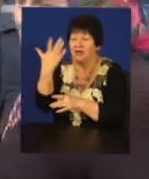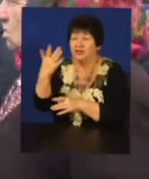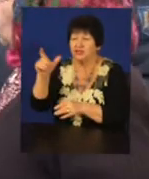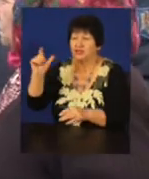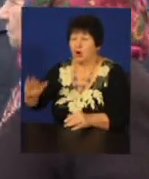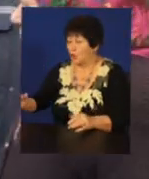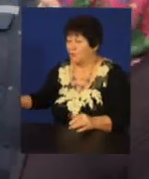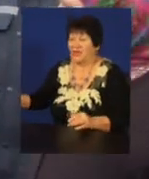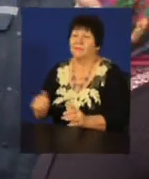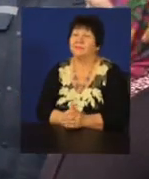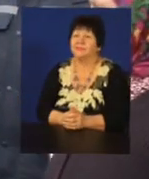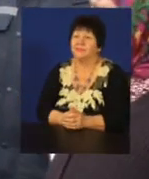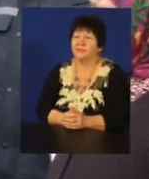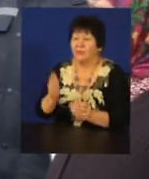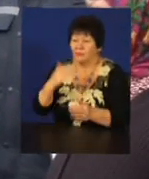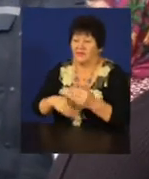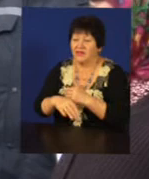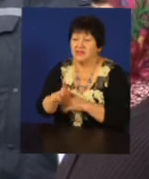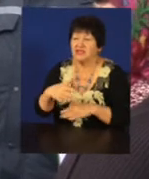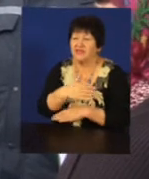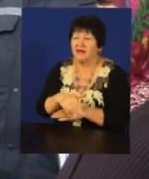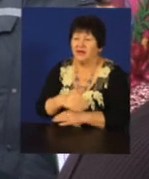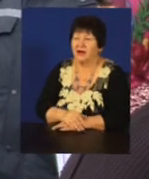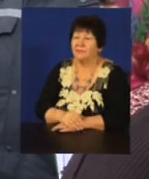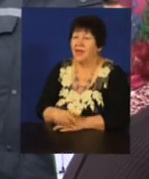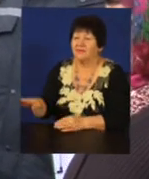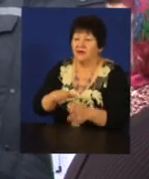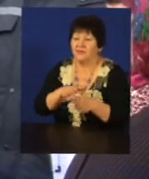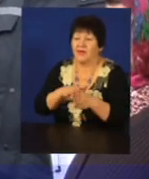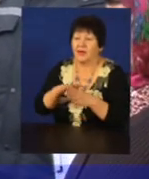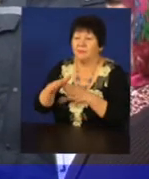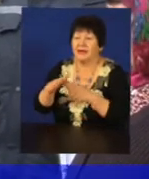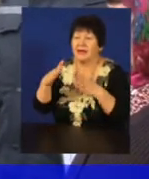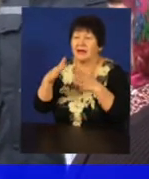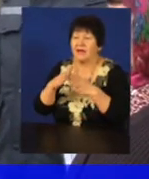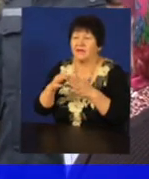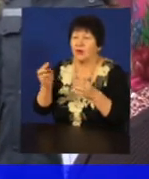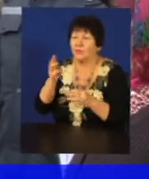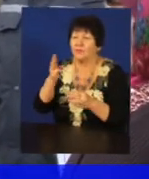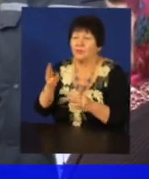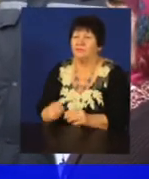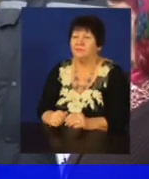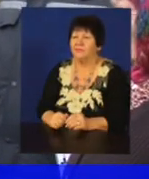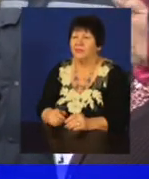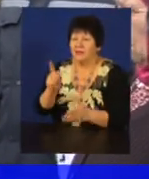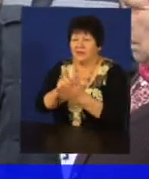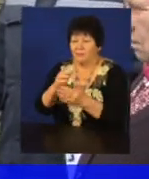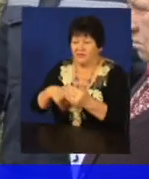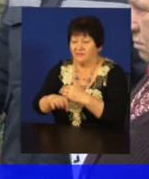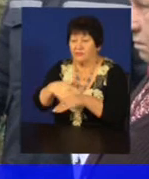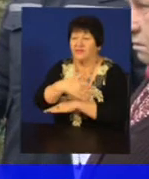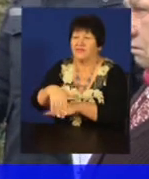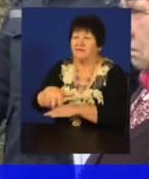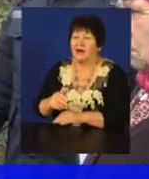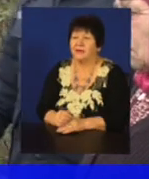copii. Ca să puteți să ieșiți afară, adică ca să nu fie casa plină, fum atunci când e plină, și nu mai puteți face nimic. Da. Văd că nu ați țăuit la mine. În caz